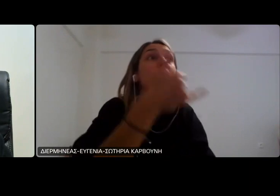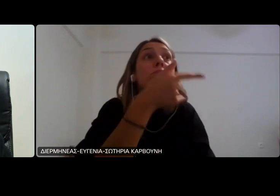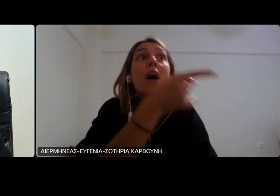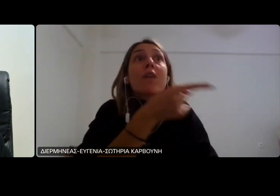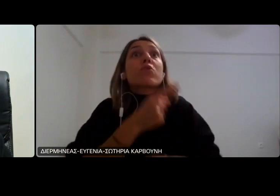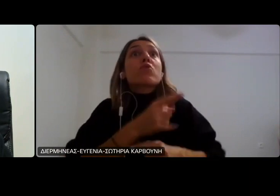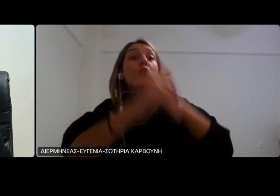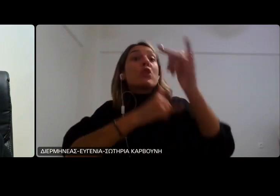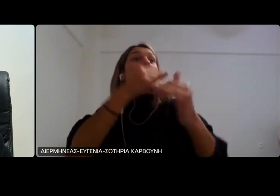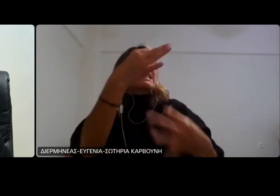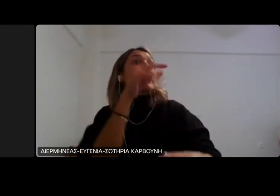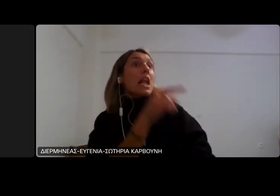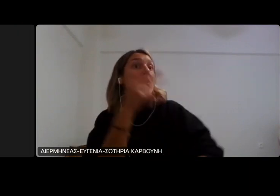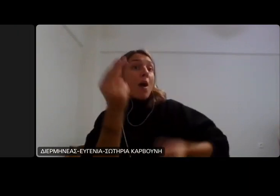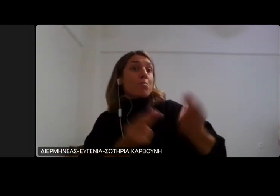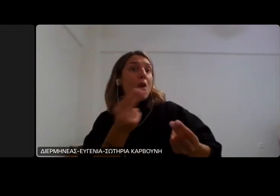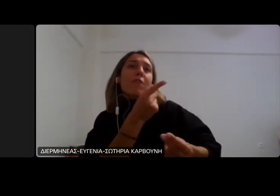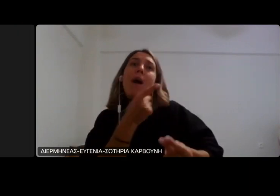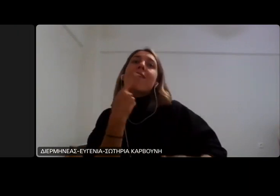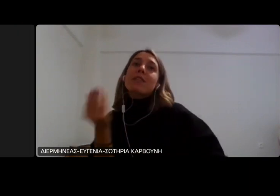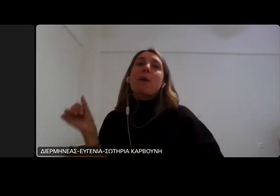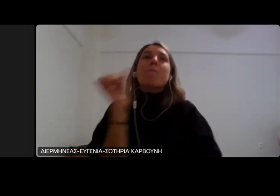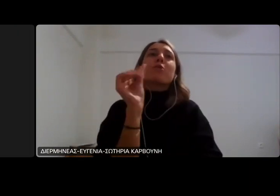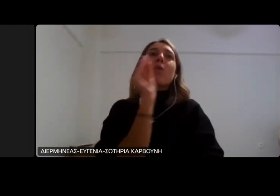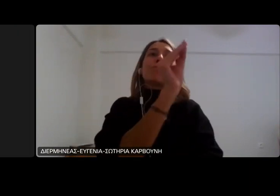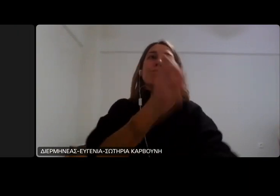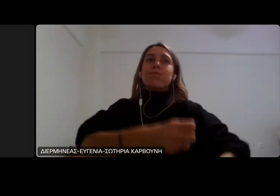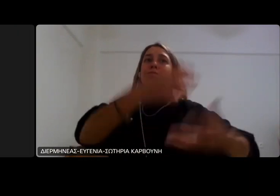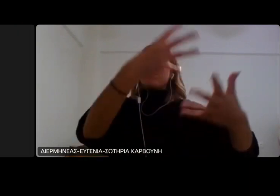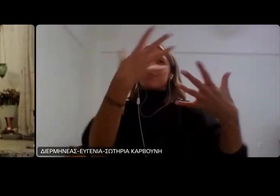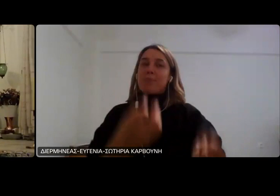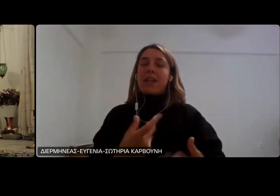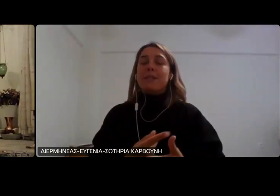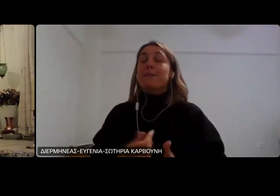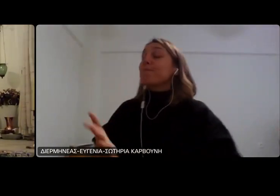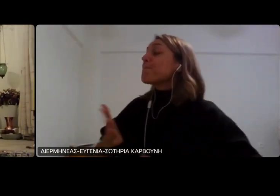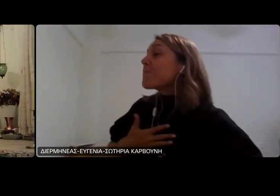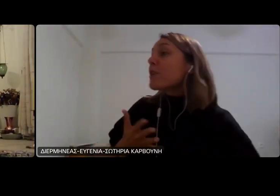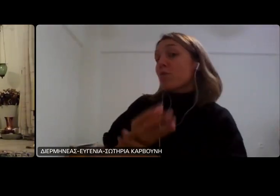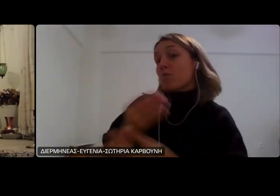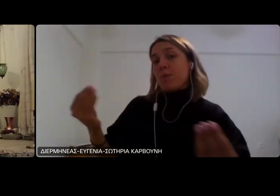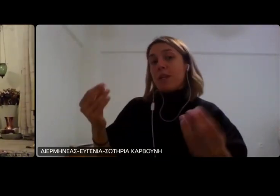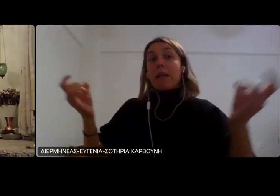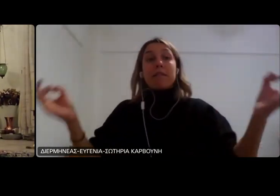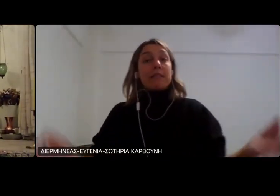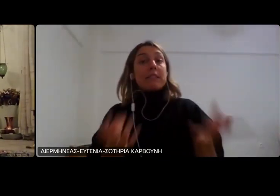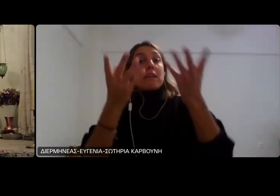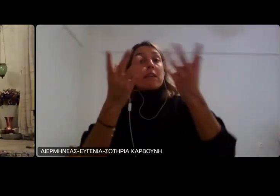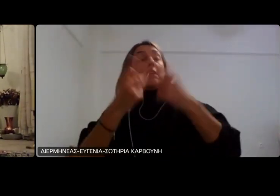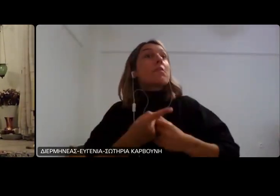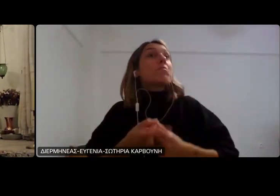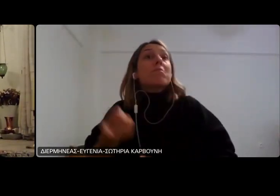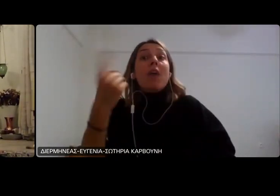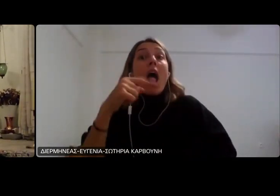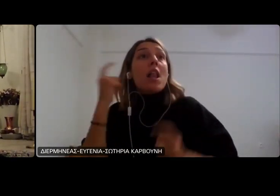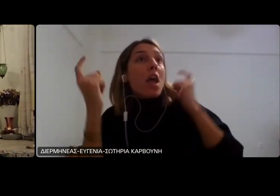το ξανανεβάσουν. Ωραία, ευχαριστώ. Να είστε καλά. Ευχαριστούμε πολύ. Αν δεν υπάρχει κάποιο άλλο